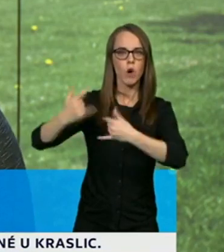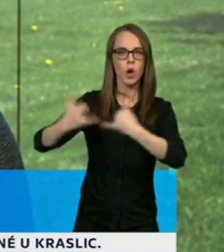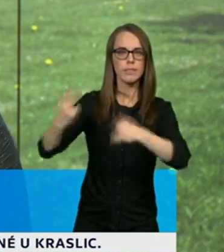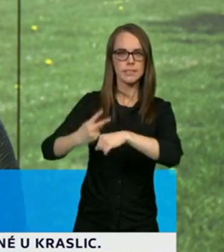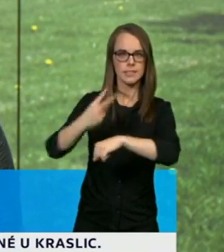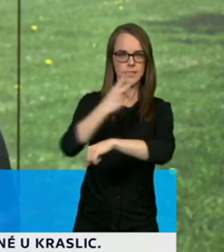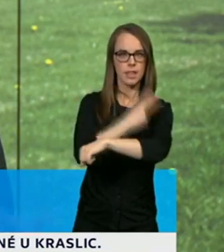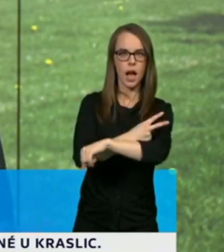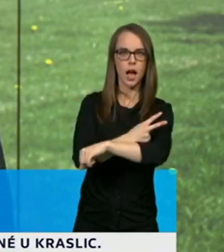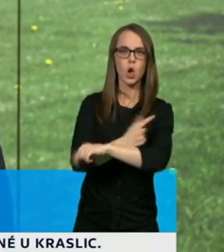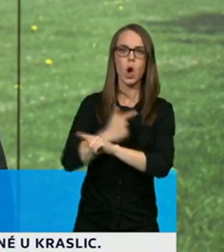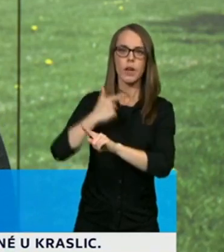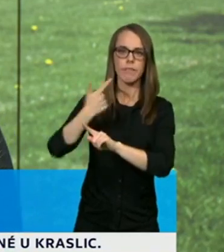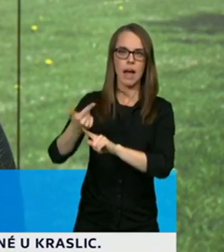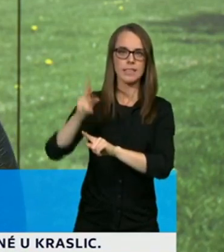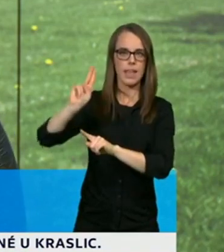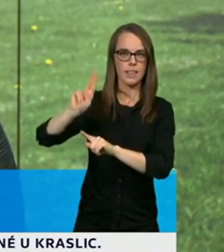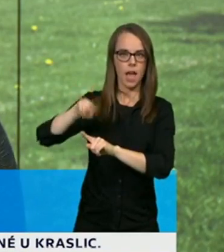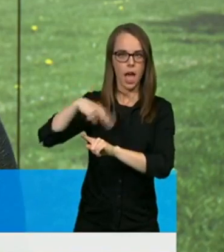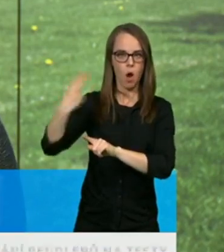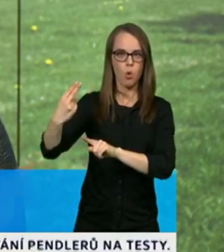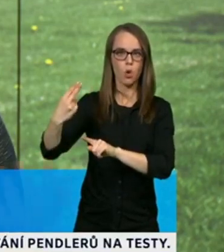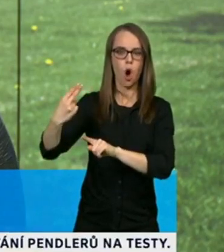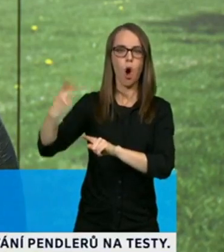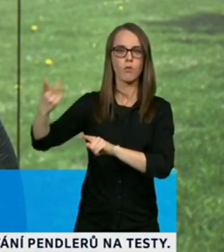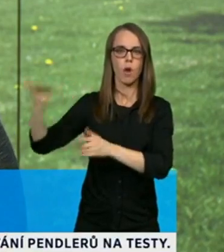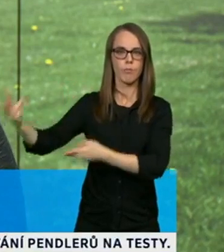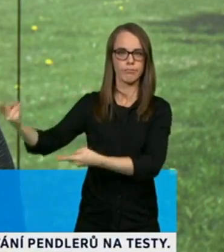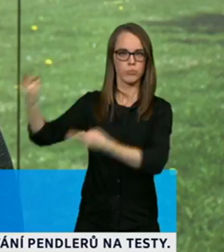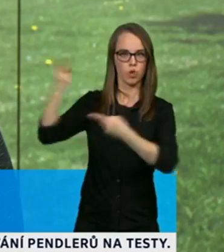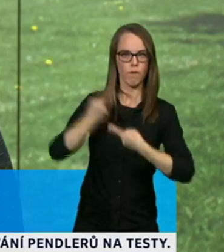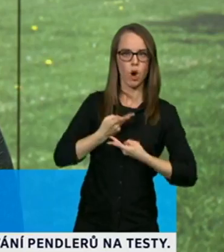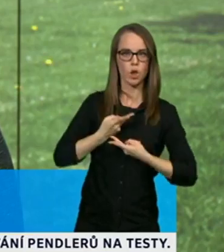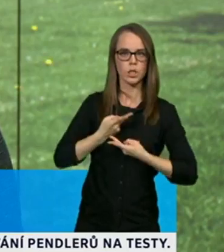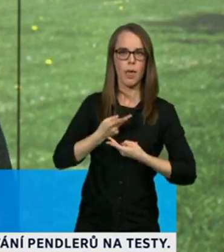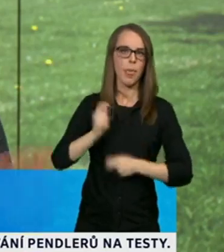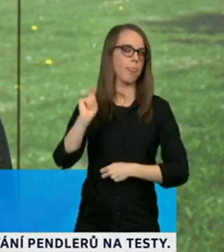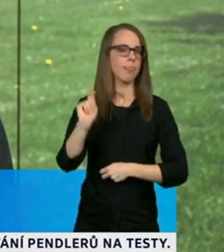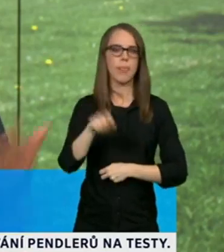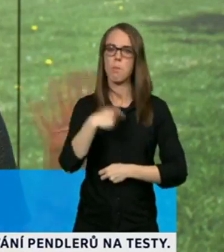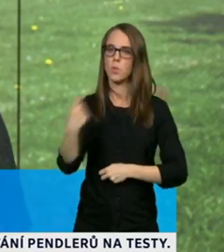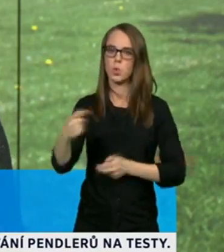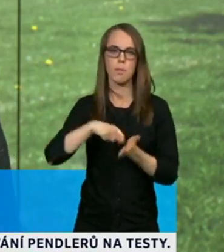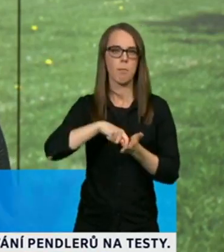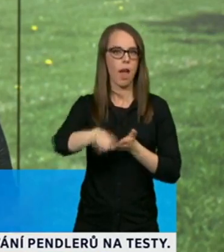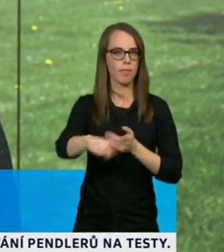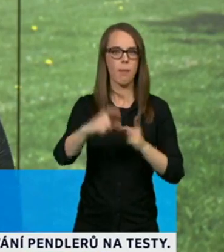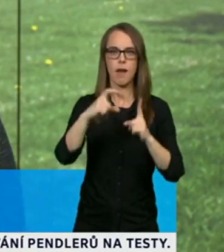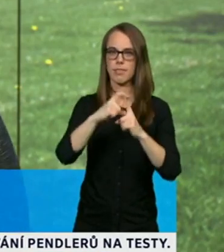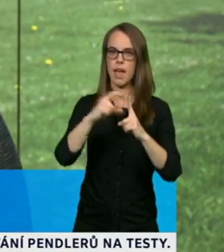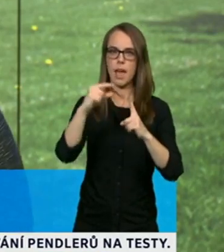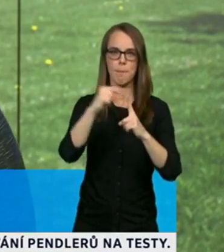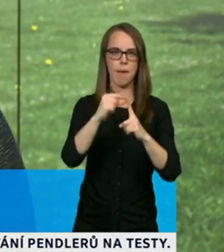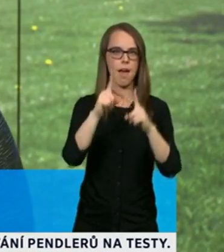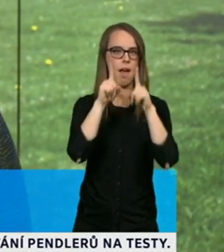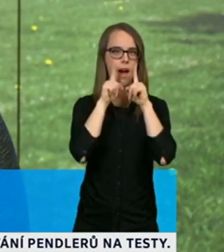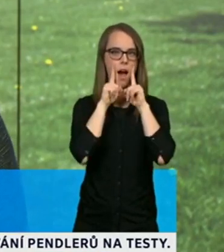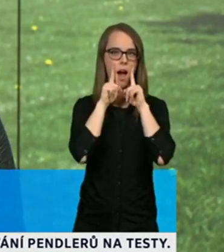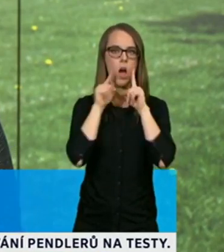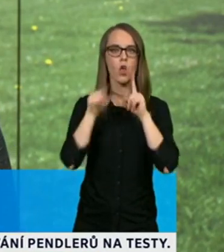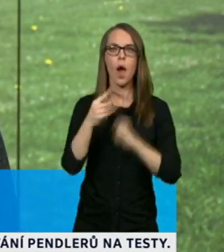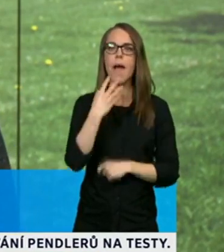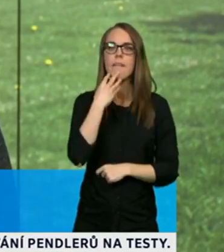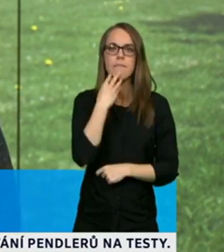byly osvobozeny od DPH. To znamená, toto se mění a napříště vlastně toto jakési zvýhodnění, které na